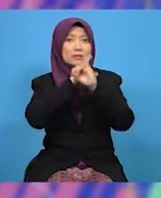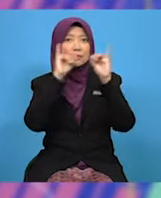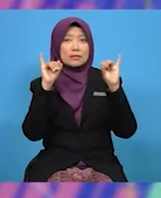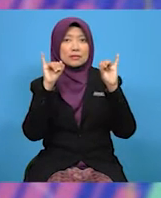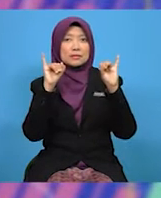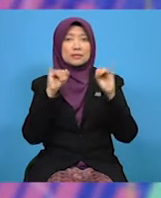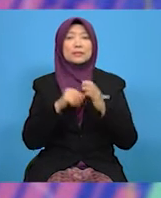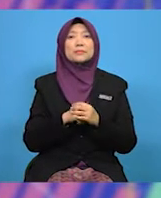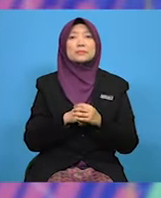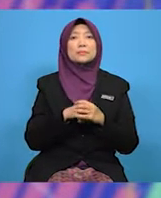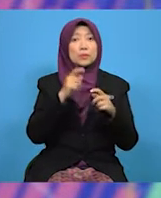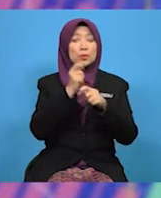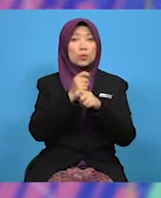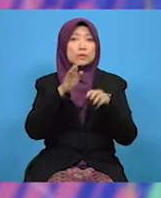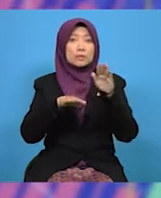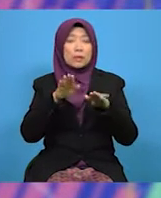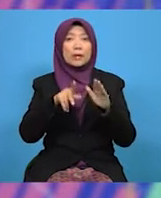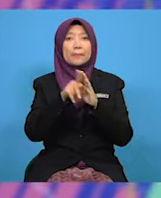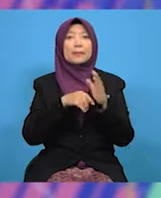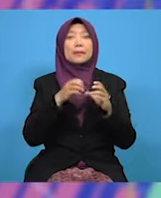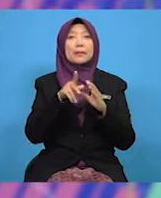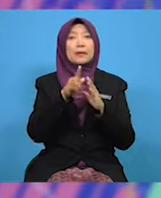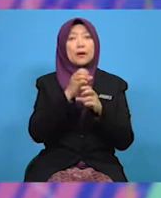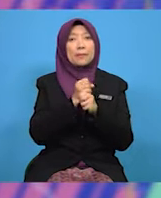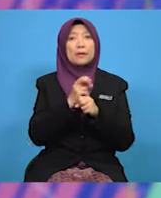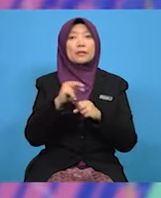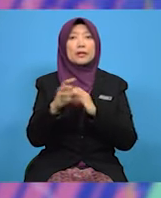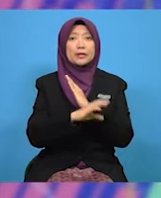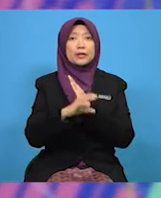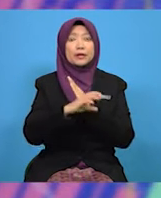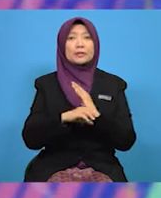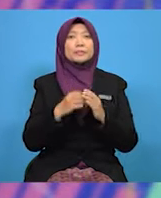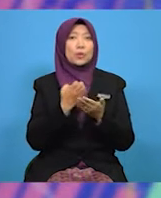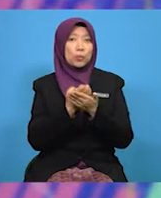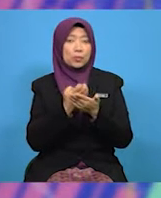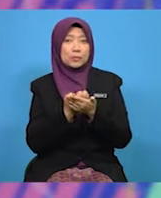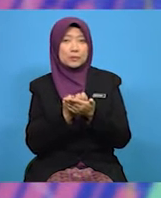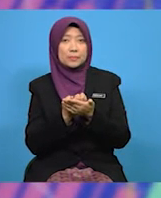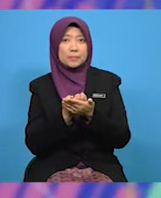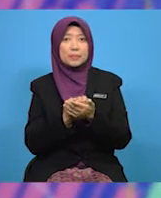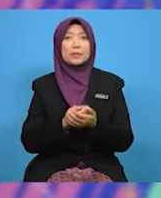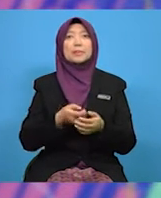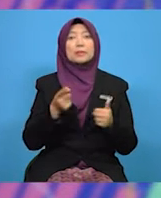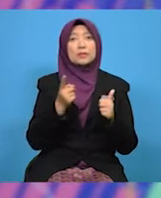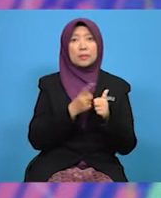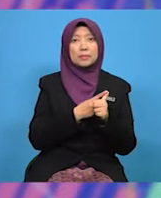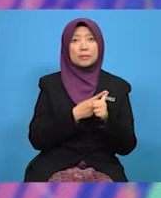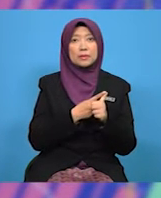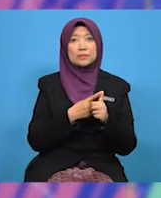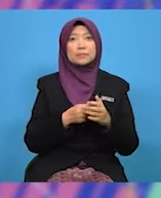proses penentuan keseimbangan pendapatan the Garut ekonomi 3 sektor pertama